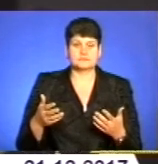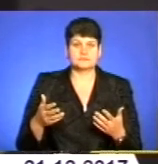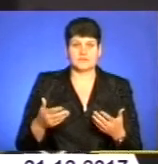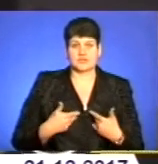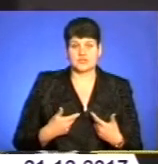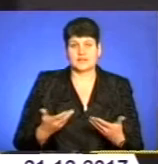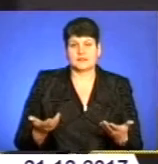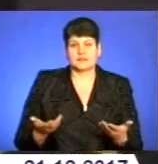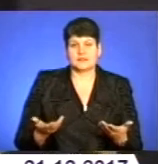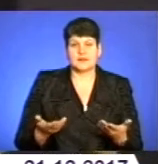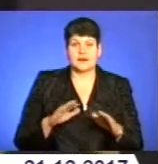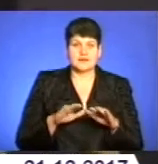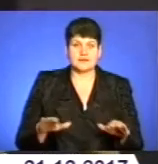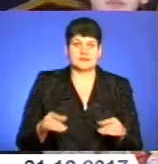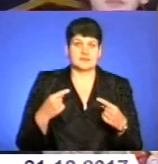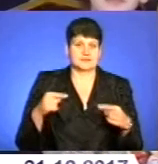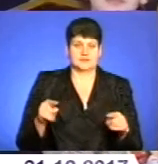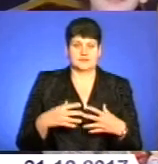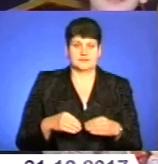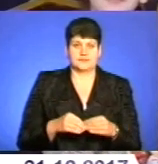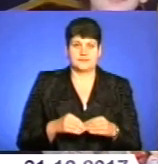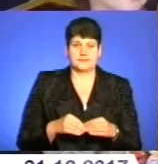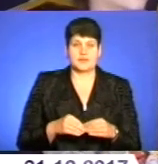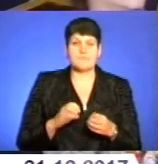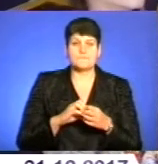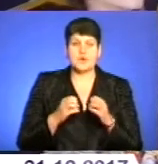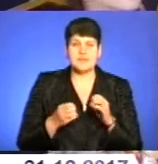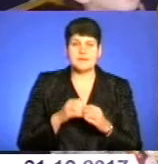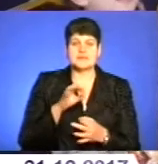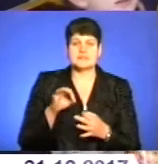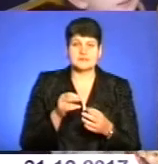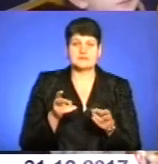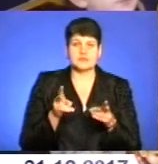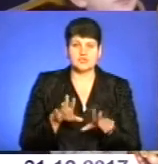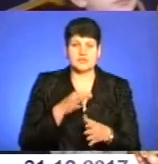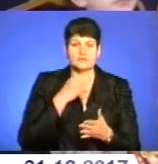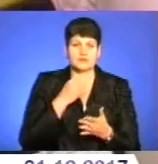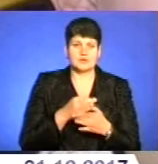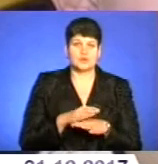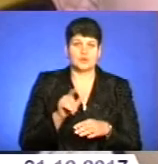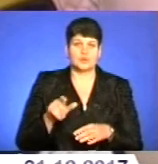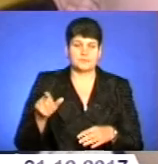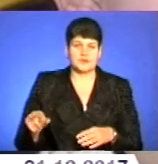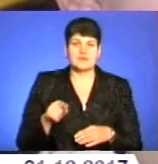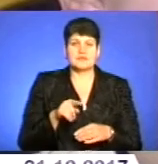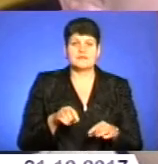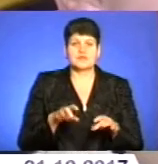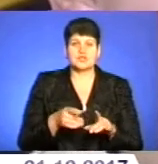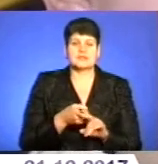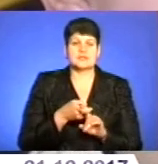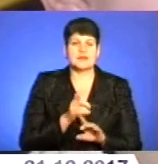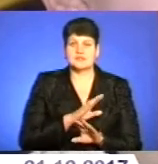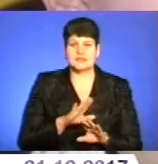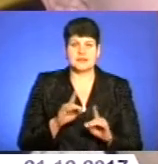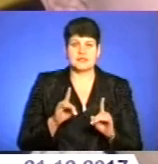жили, але діти зовсім сім'я друга. Проблема сирітства залишається на відповідальності суспільства. Її вирішення залежить не лише